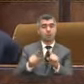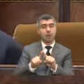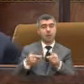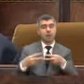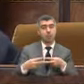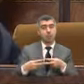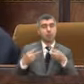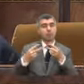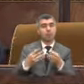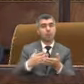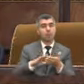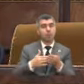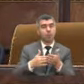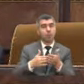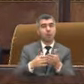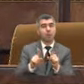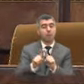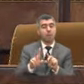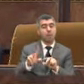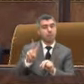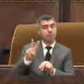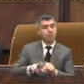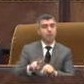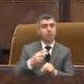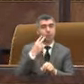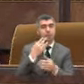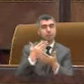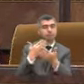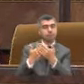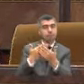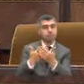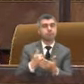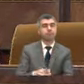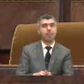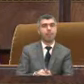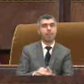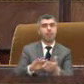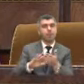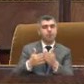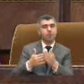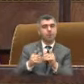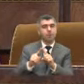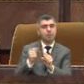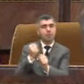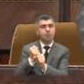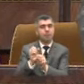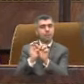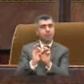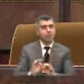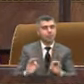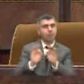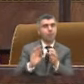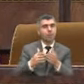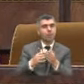لواقع اقتصادي معاش تختله الهشاشة، وربما أرشدتنا إلى